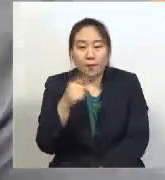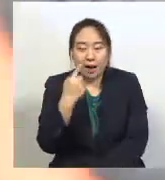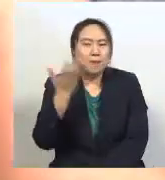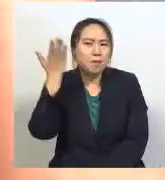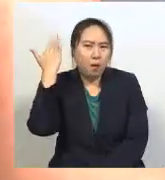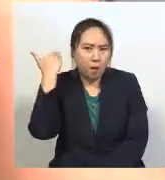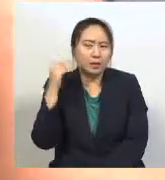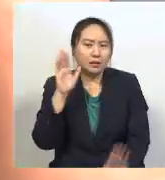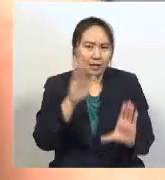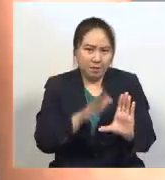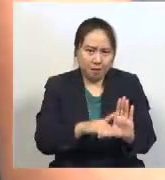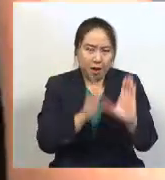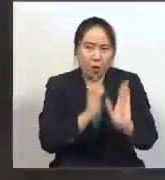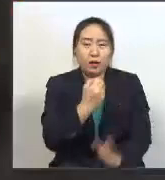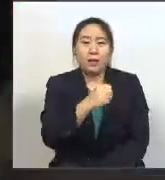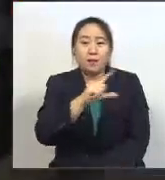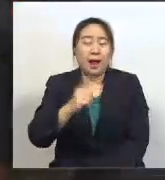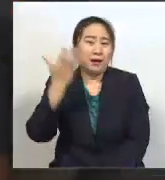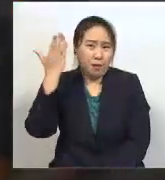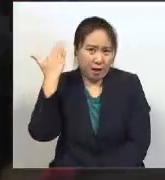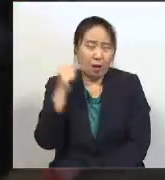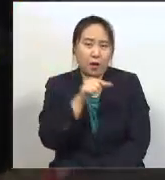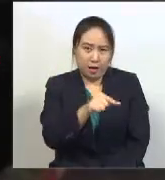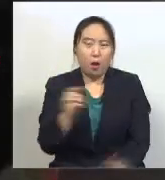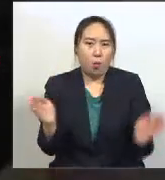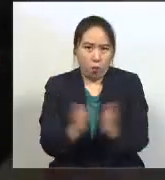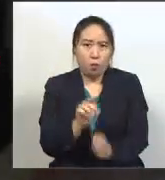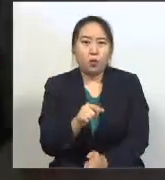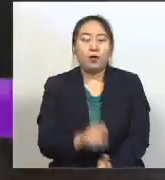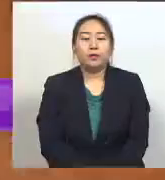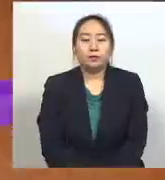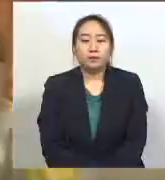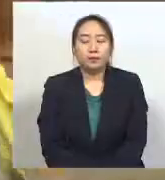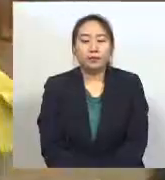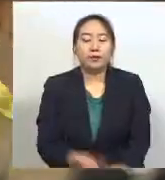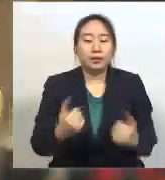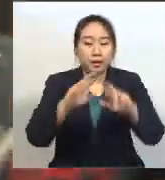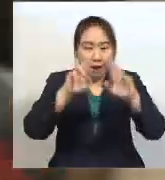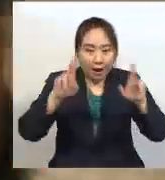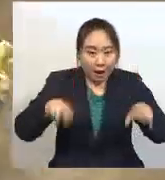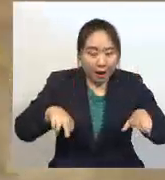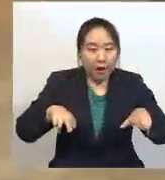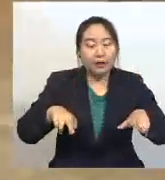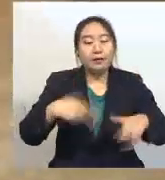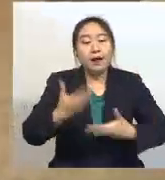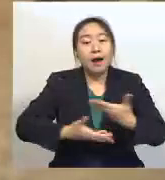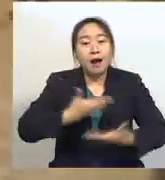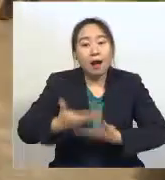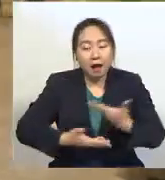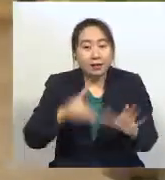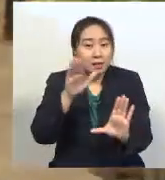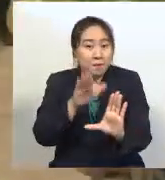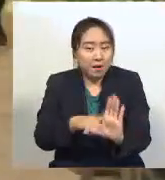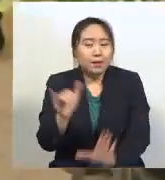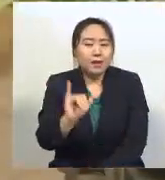ที่เคยลงทะเบียน10ล้านคนแรกในเฟสแรกด้วยค่ะส่วนร้านค้าที่ยังไม่ได้เข้าร่วมโคร